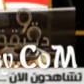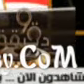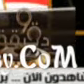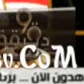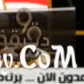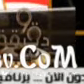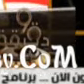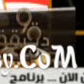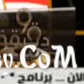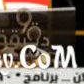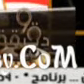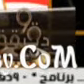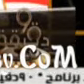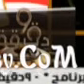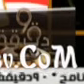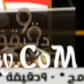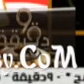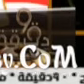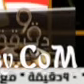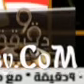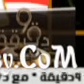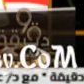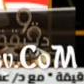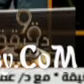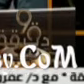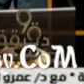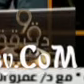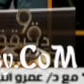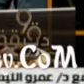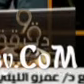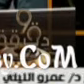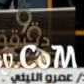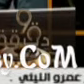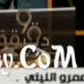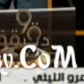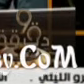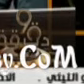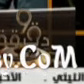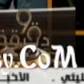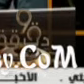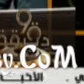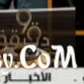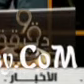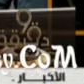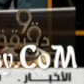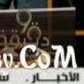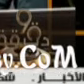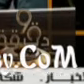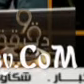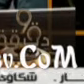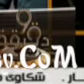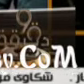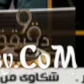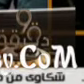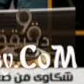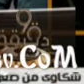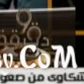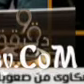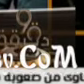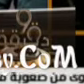الاسعاف المصريه اكدت انه سيتم نشر ما يقرب من 1979 سياره اسعاف في